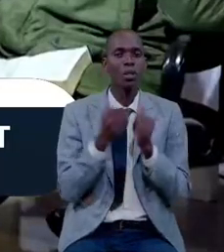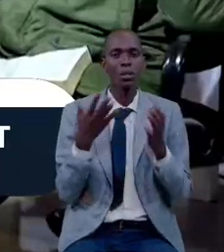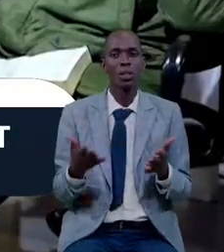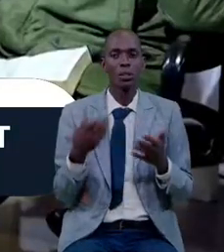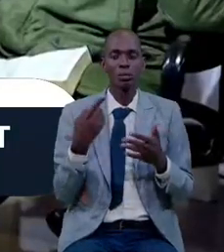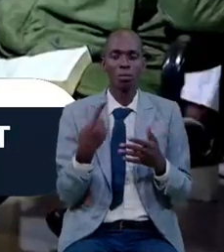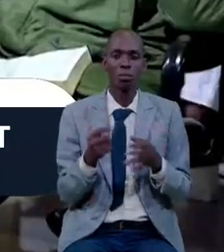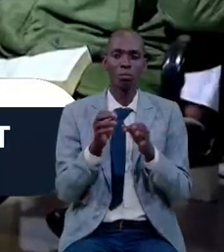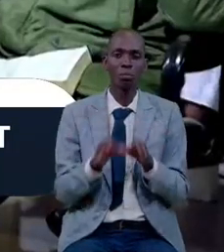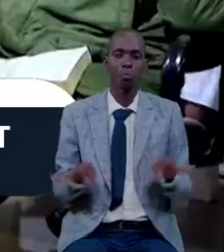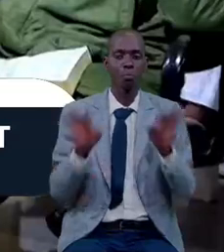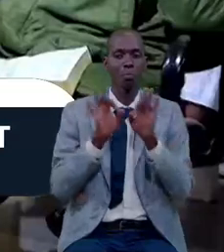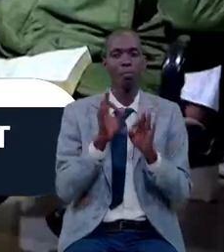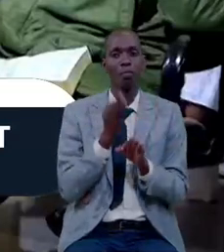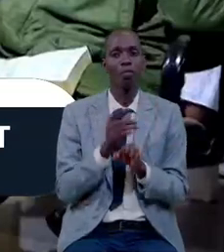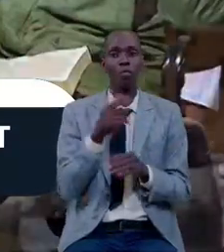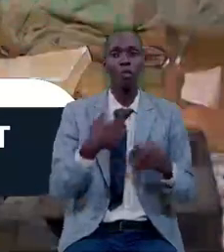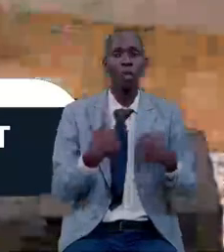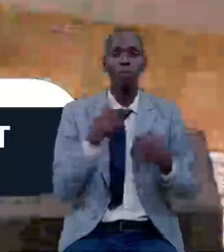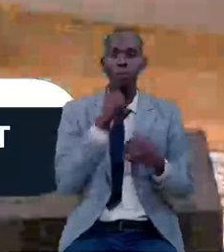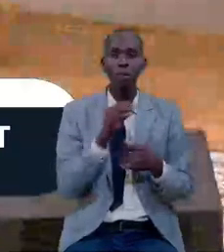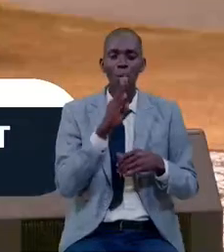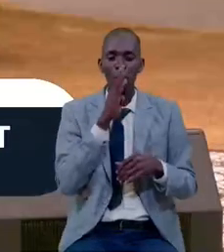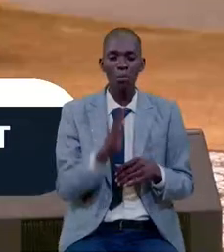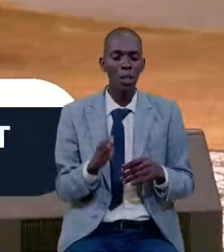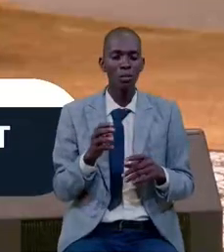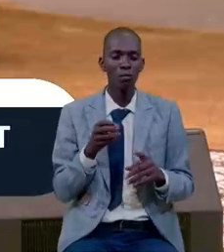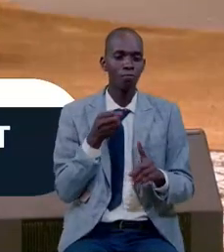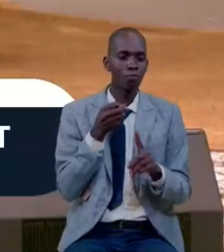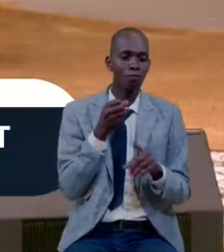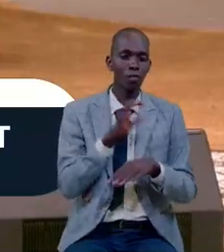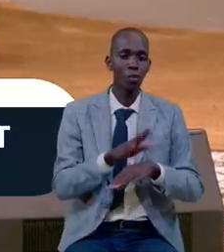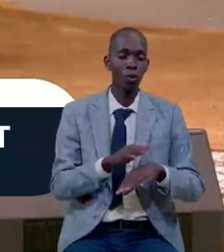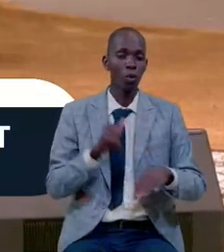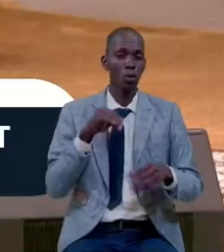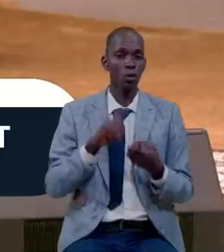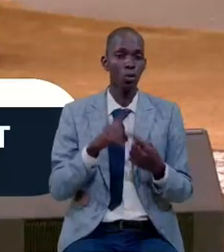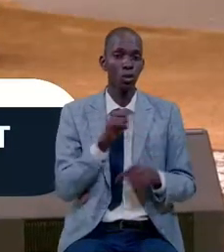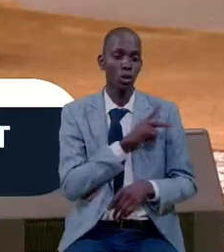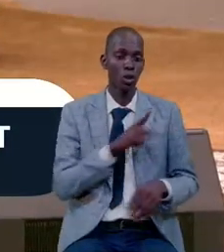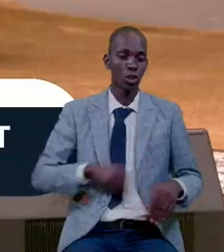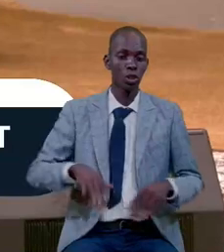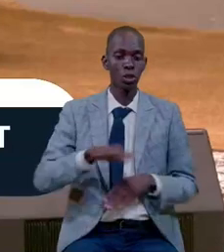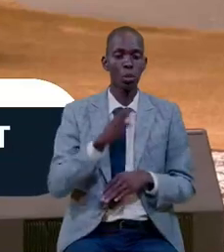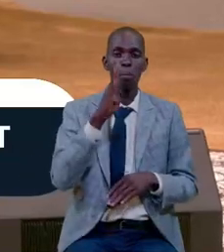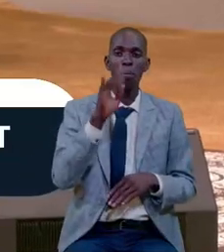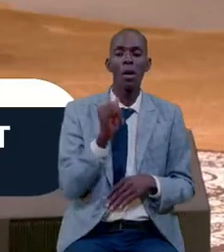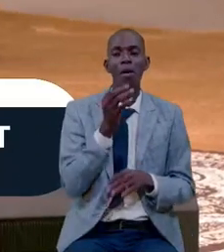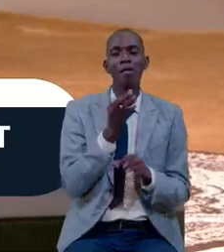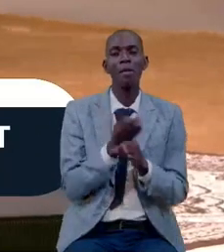essentielle. Vous n'êtes pas semé dans le royaume, vous n'êtes pas mis dans le royaume par la foi et vous êtes comme